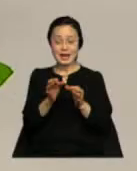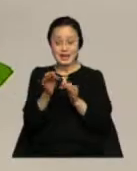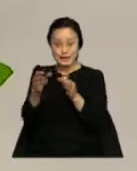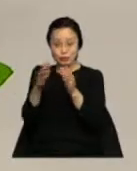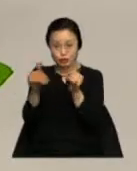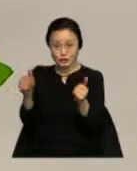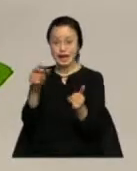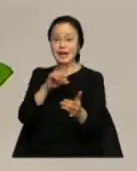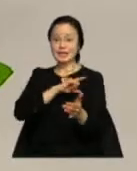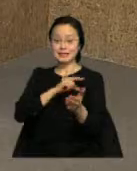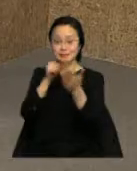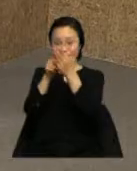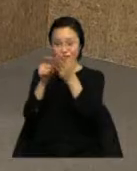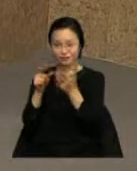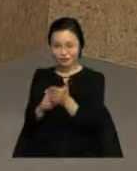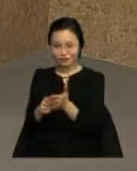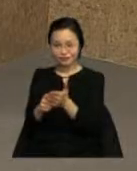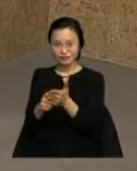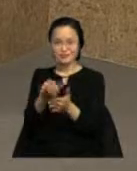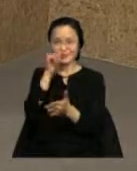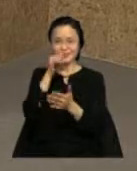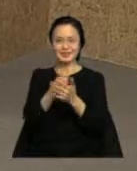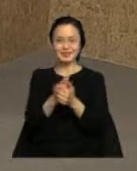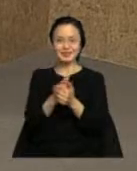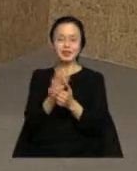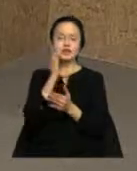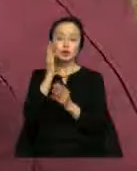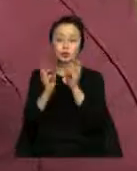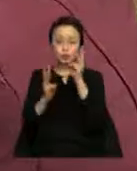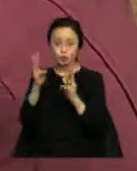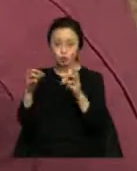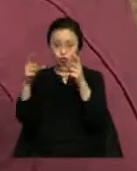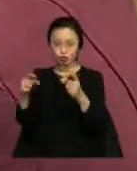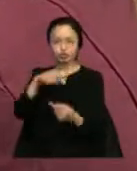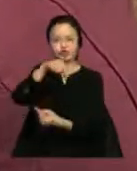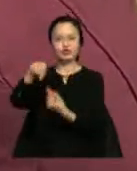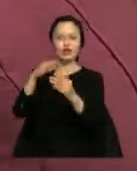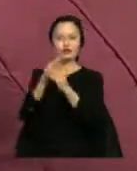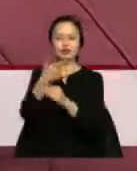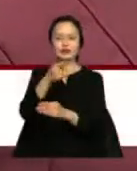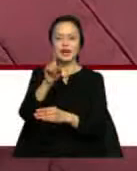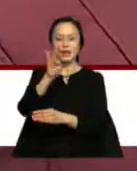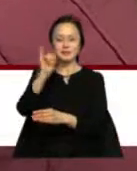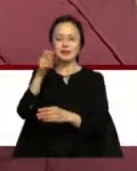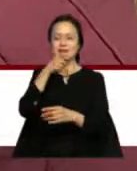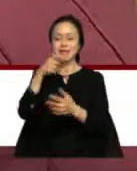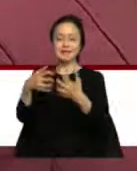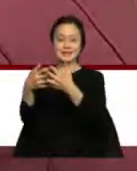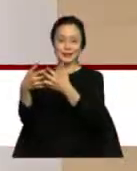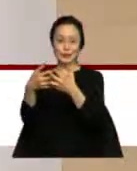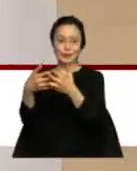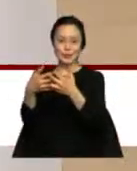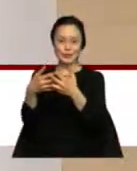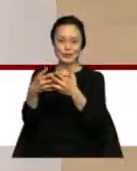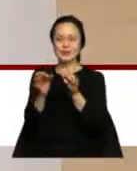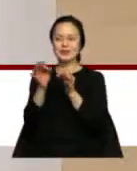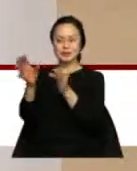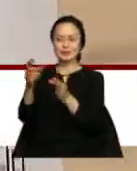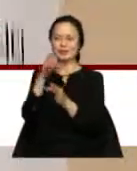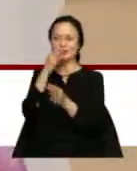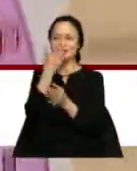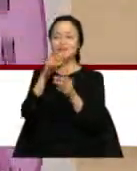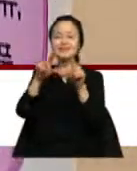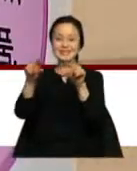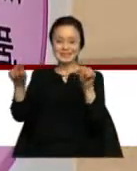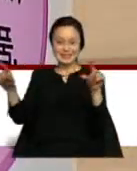유통기한이 적혀 있습니다. 서초구 방배 2동에서 운영 중인 나비 냉장고에 기부된 식재료입니다. 지역